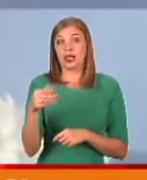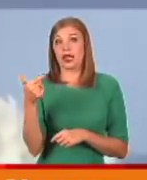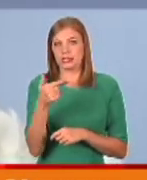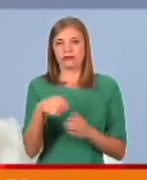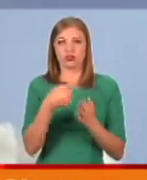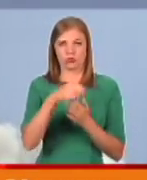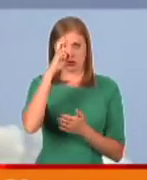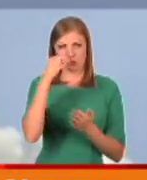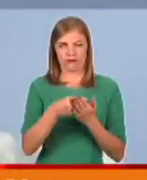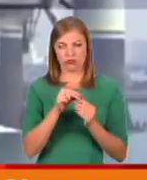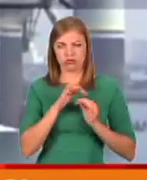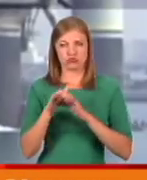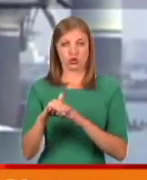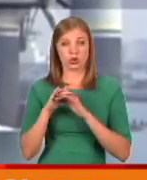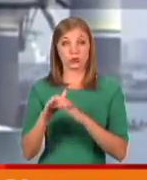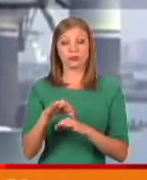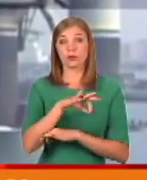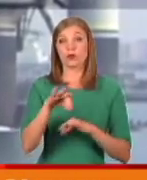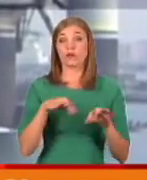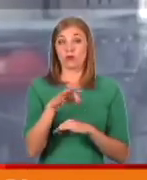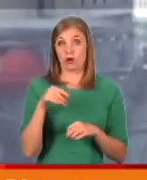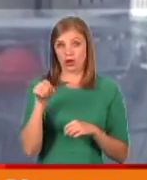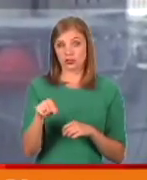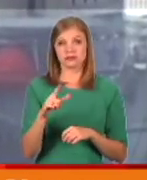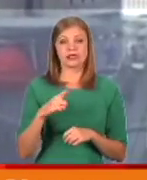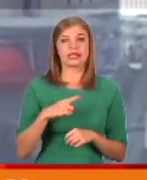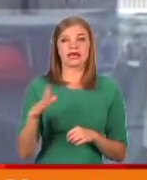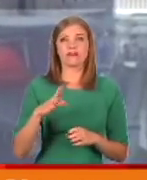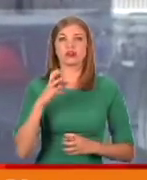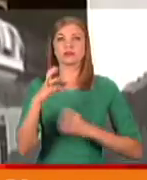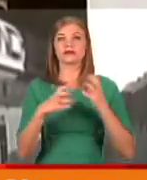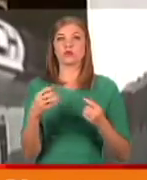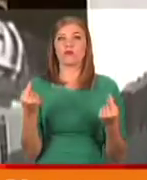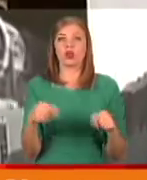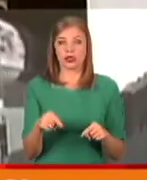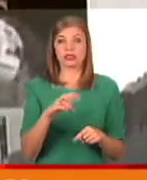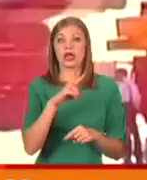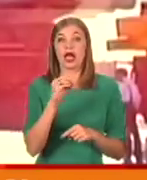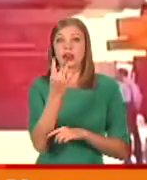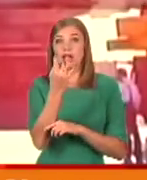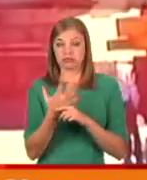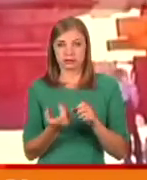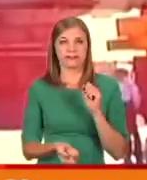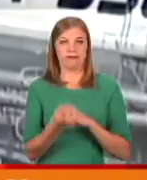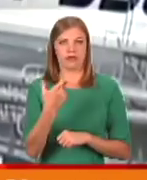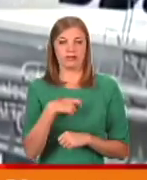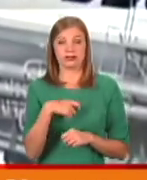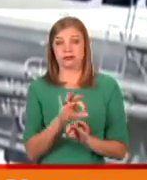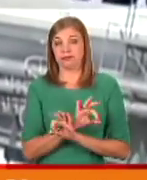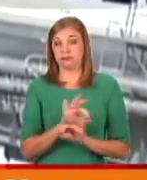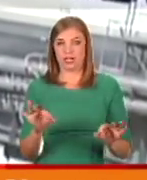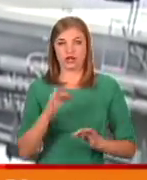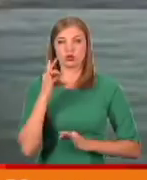до державного бюджету. Проект «Морський старт» не витримав світової кризи, але «Зеніти» виявили себе